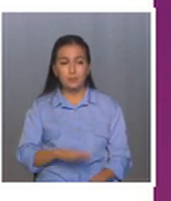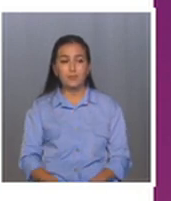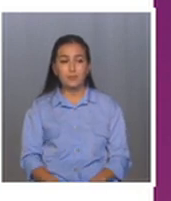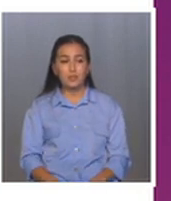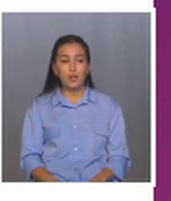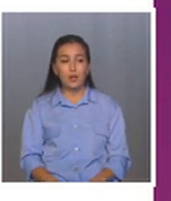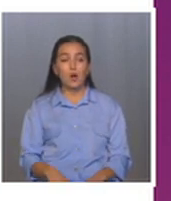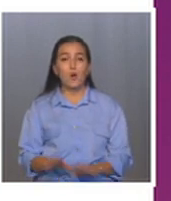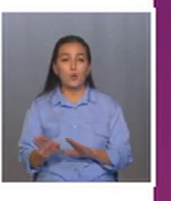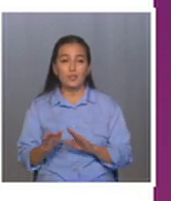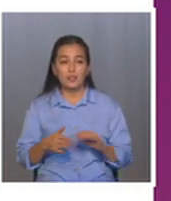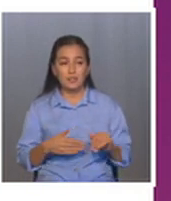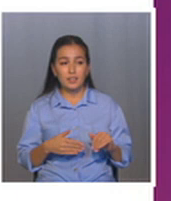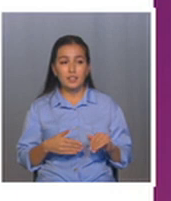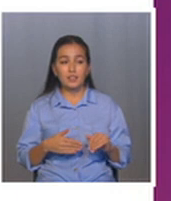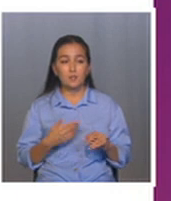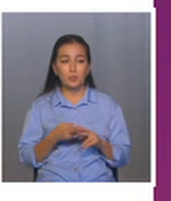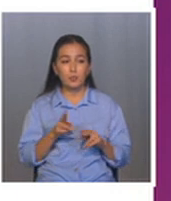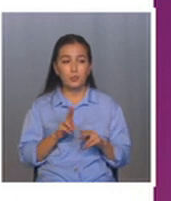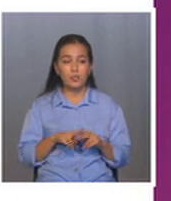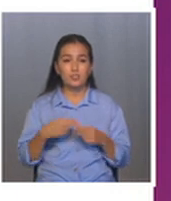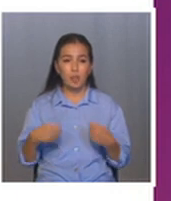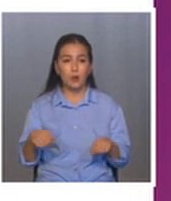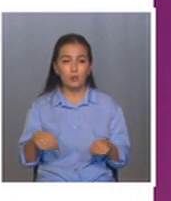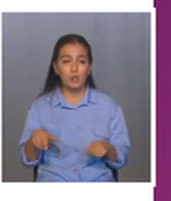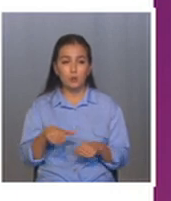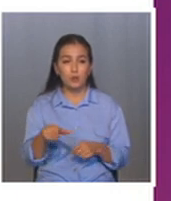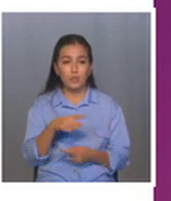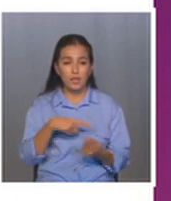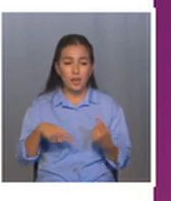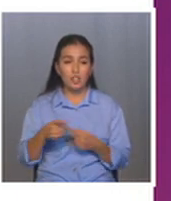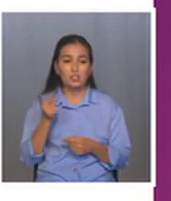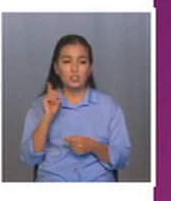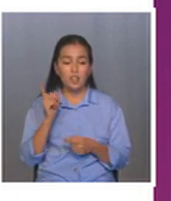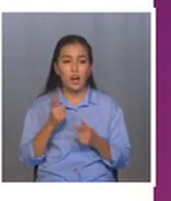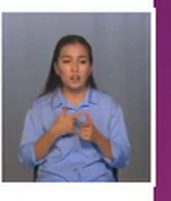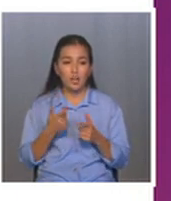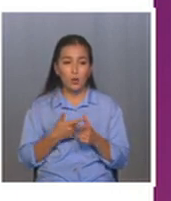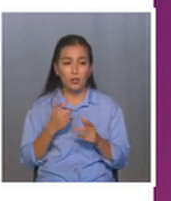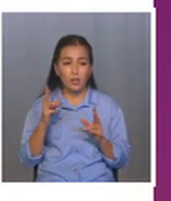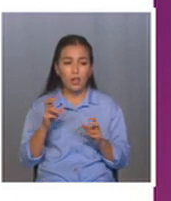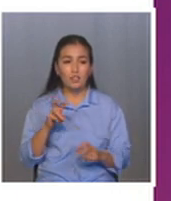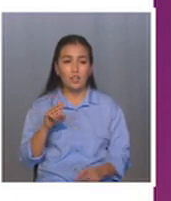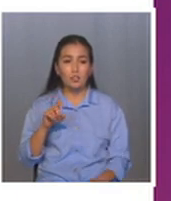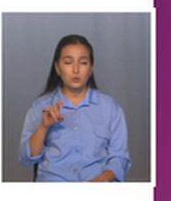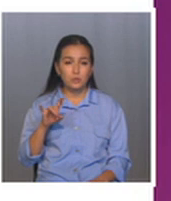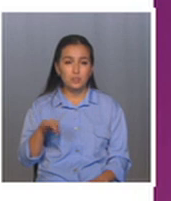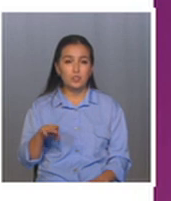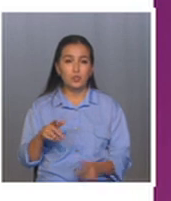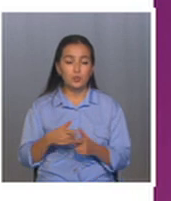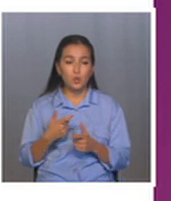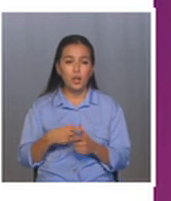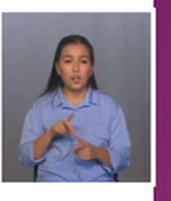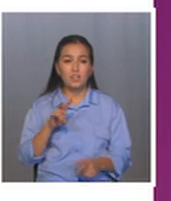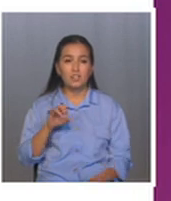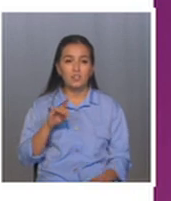Одан кейін бұл сауда жолдары ежелгі атаулары лазуриттік жол, нефрит